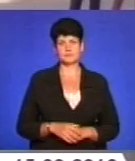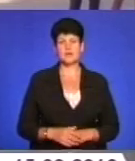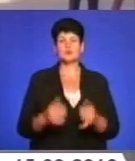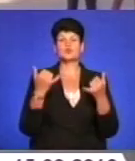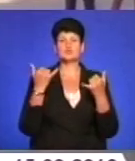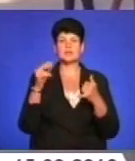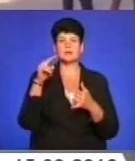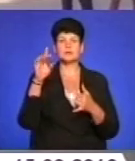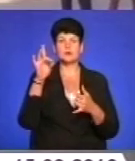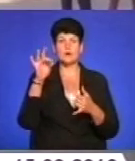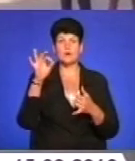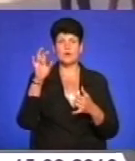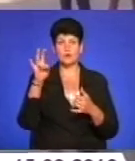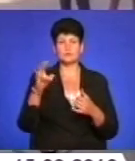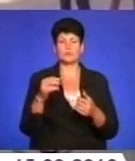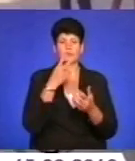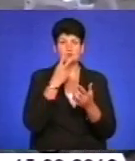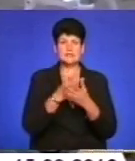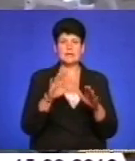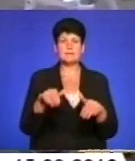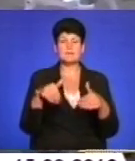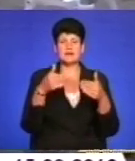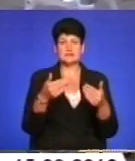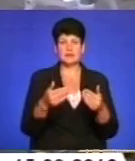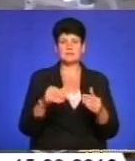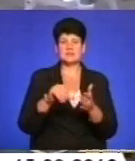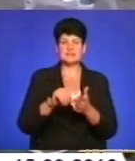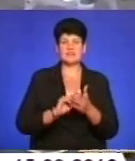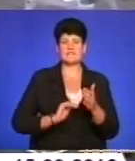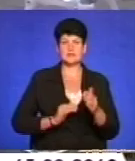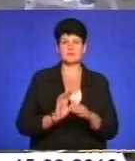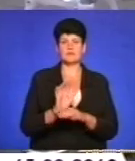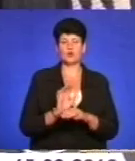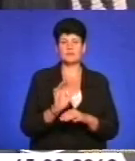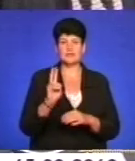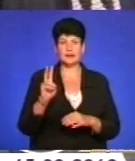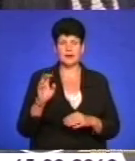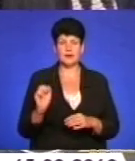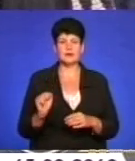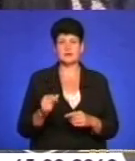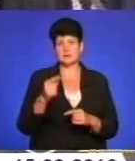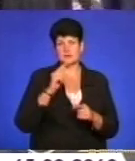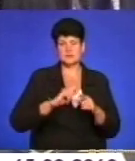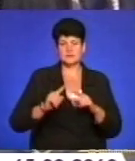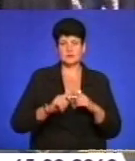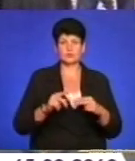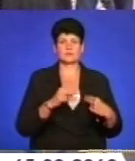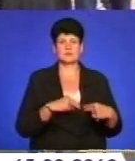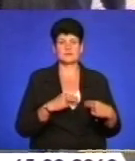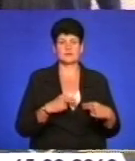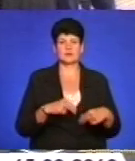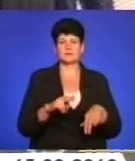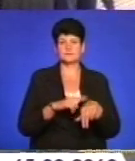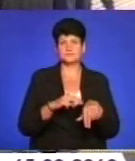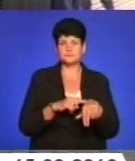Сучасний дрон презентували та передали поліцейським Тернопілля представники фірми-виробника. Вже незабаром працівники Головного управління Національної поліції в